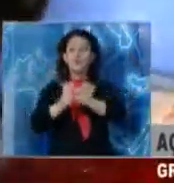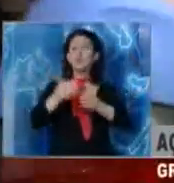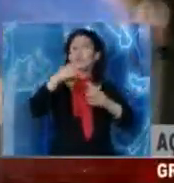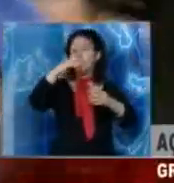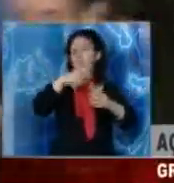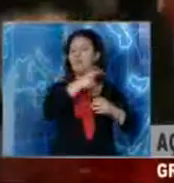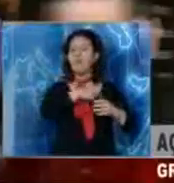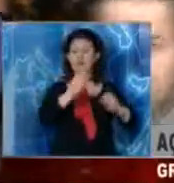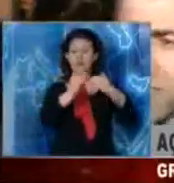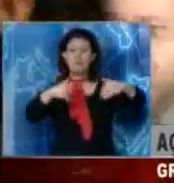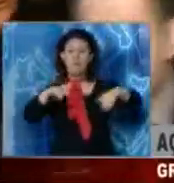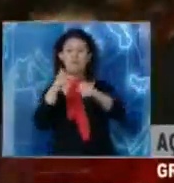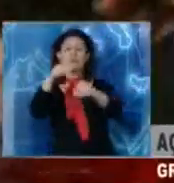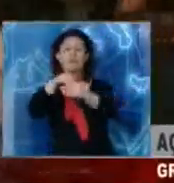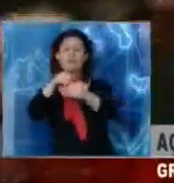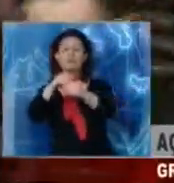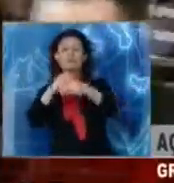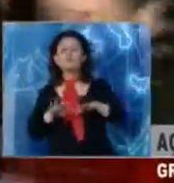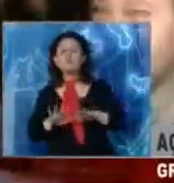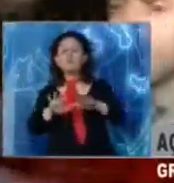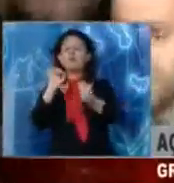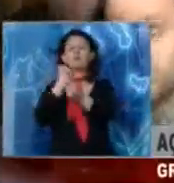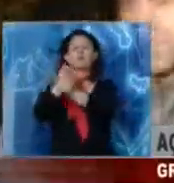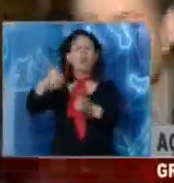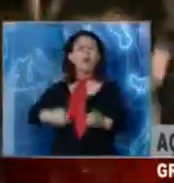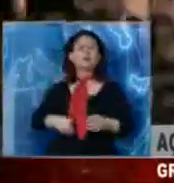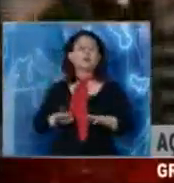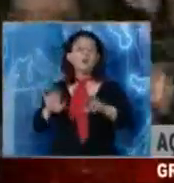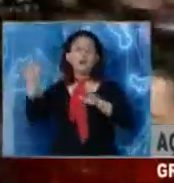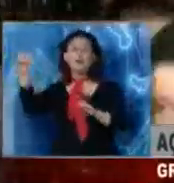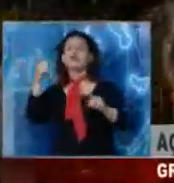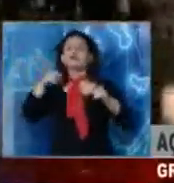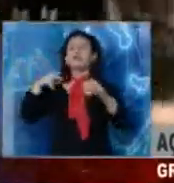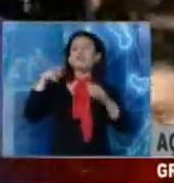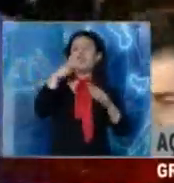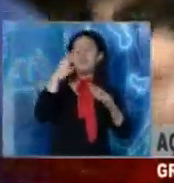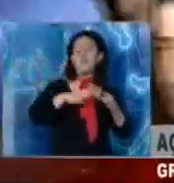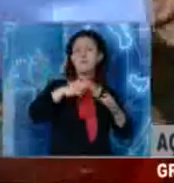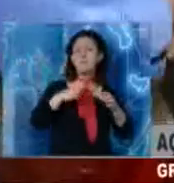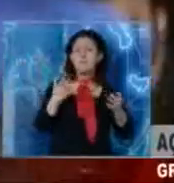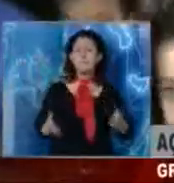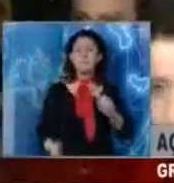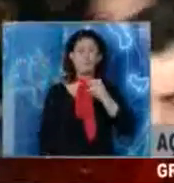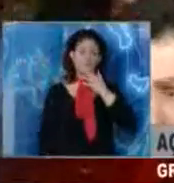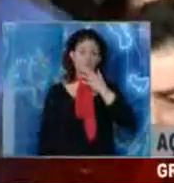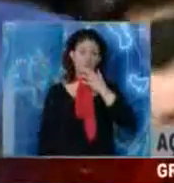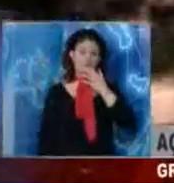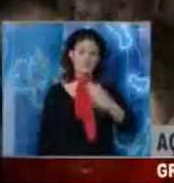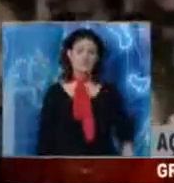ellerinde meşalelerle cezaevlerindeki açlık grevine destek vermek amacıyla Sabri Yalın Parkı'na yürümek istedi.